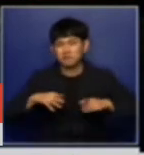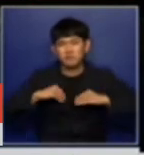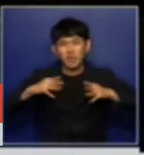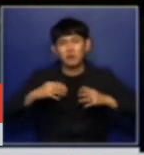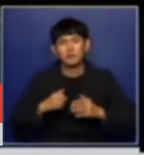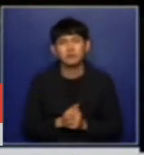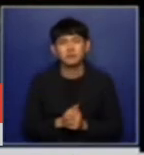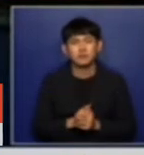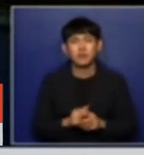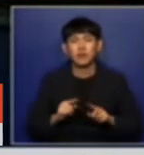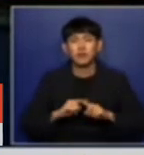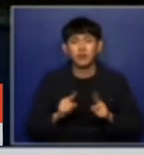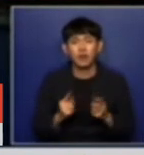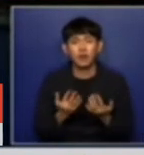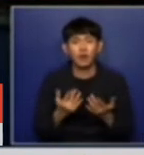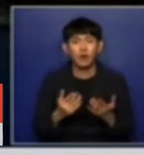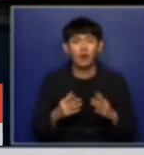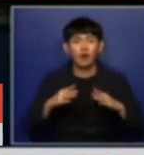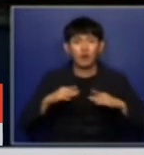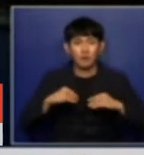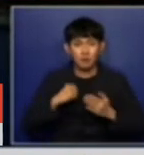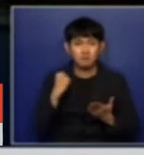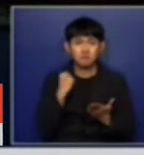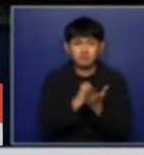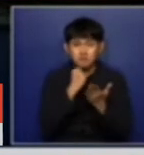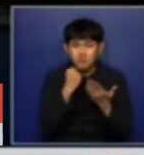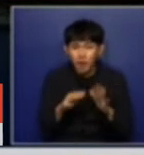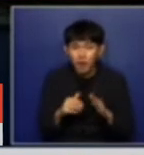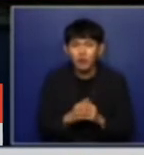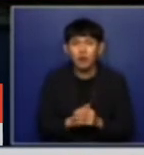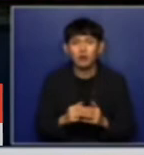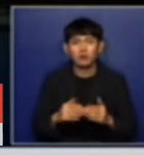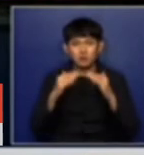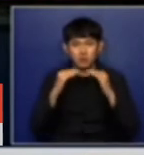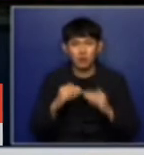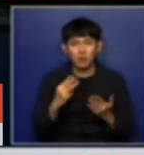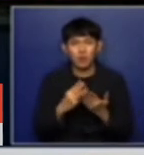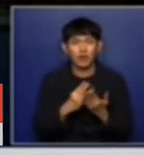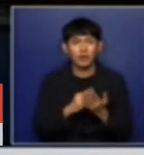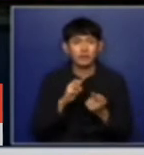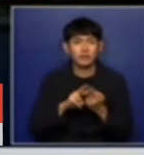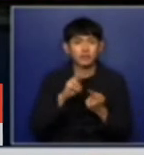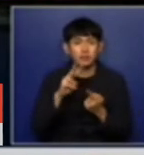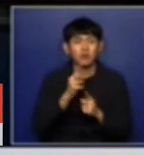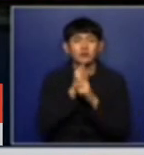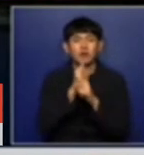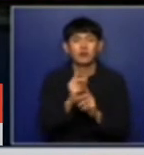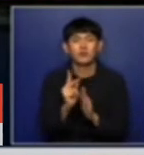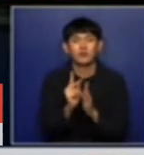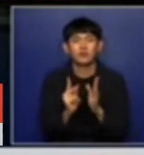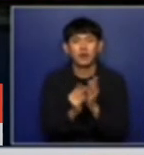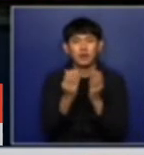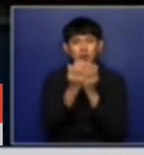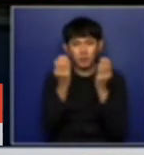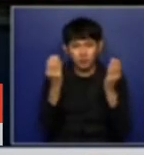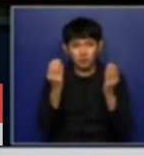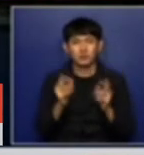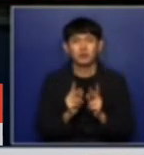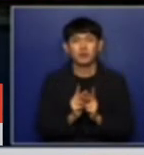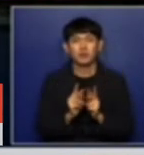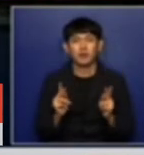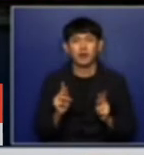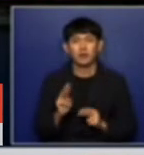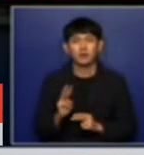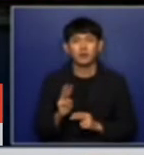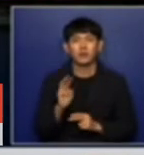ต่หลังจากรับหลักการเนี่ยเข้าสู่การพิจารณาในวาระที่2ซึ่งเป็นไปตามบทบัญญัติรัฐธรรมนูญครับต้องตั้งกรรมธิการวิสามัญขึ้นไป